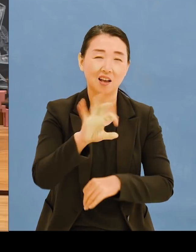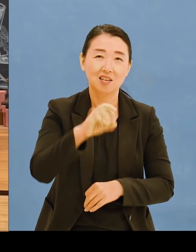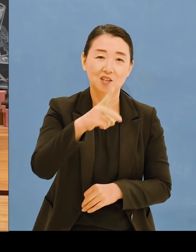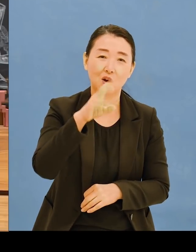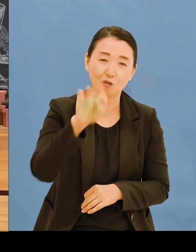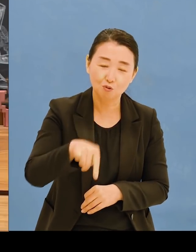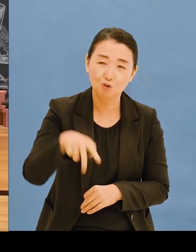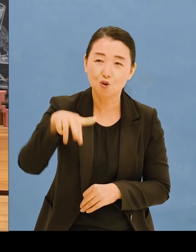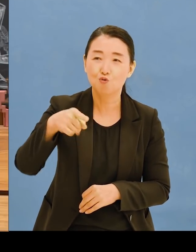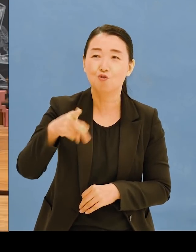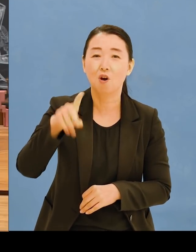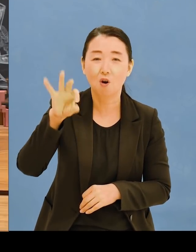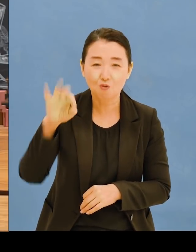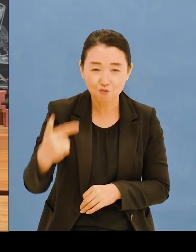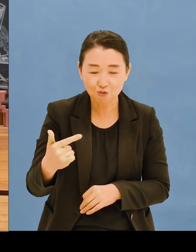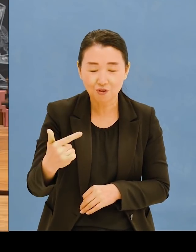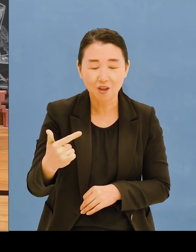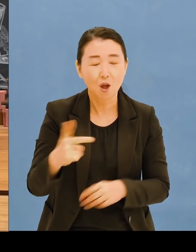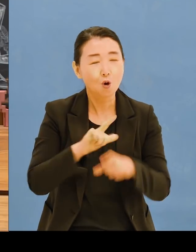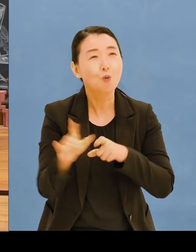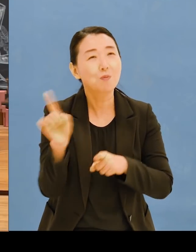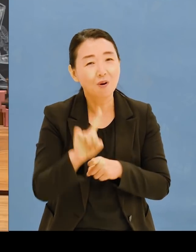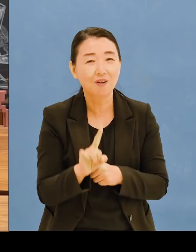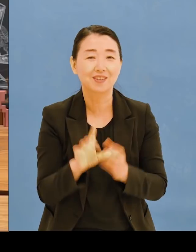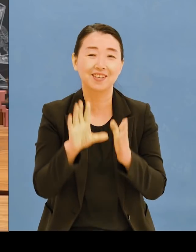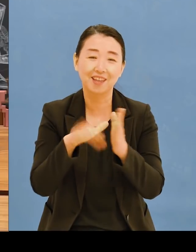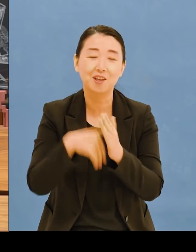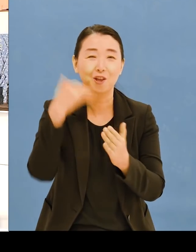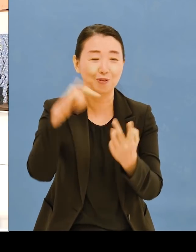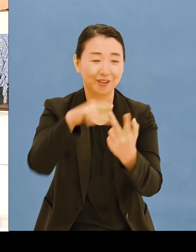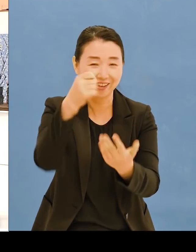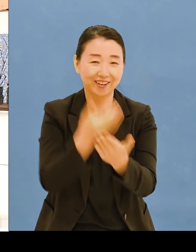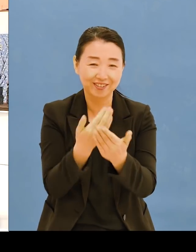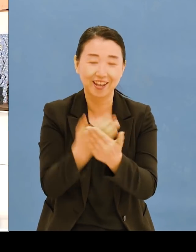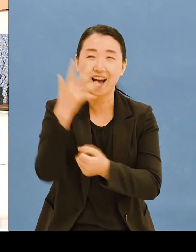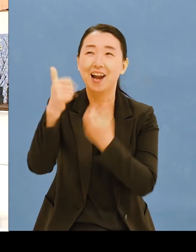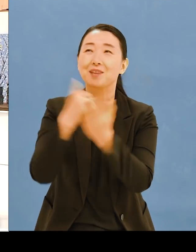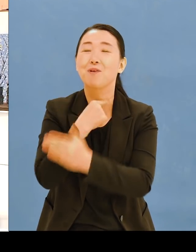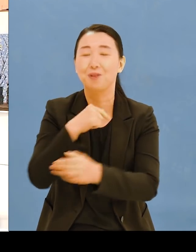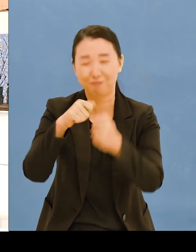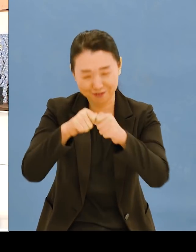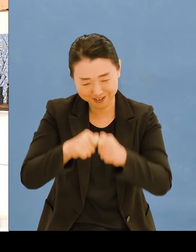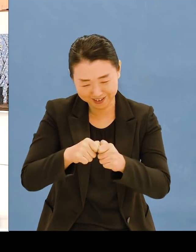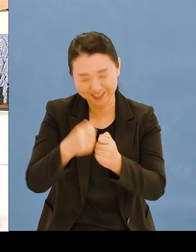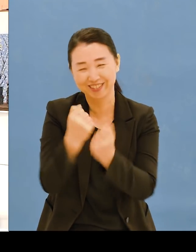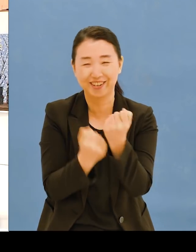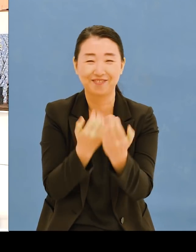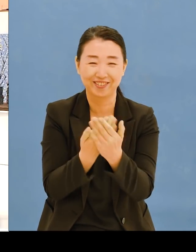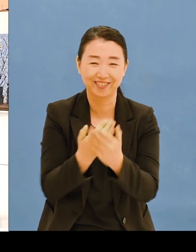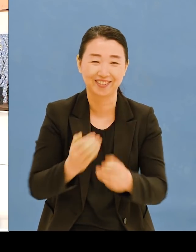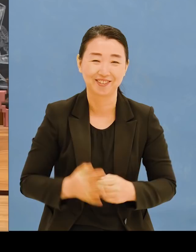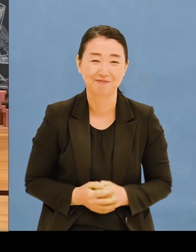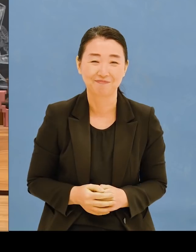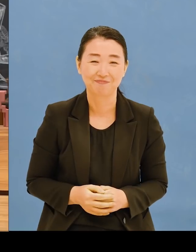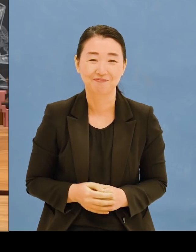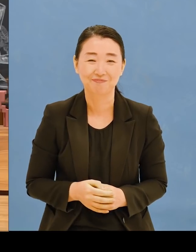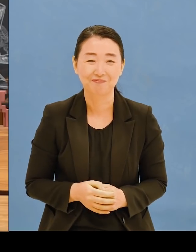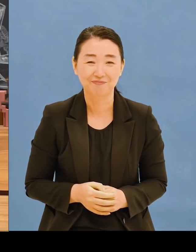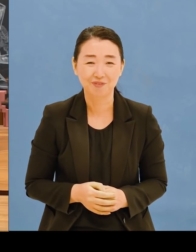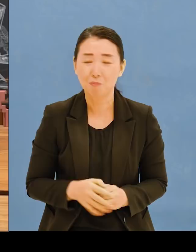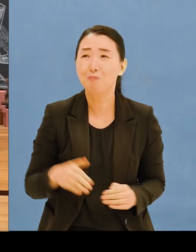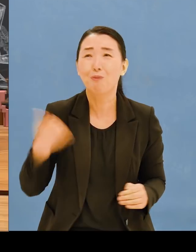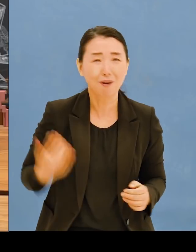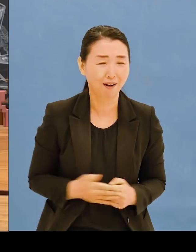이정수냐 주영훈이냐 고민입니다. 이럴 때는 이런 남자를 택하세요. 이렇게 좀 구체적으로 이런 것이 하나님이 원하는 겁니다. 좀 구체적으로 해줬으면 좋겠어요. 그렇잖아요. 구체적으로. 그렇잖아요.